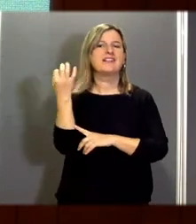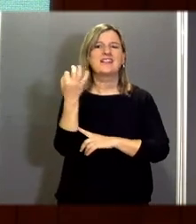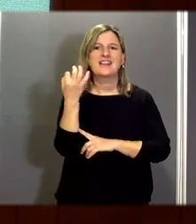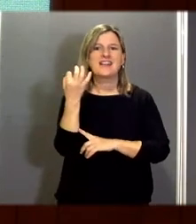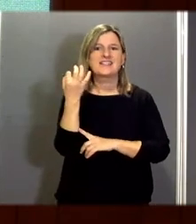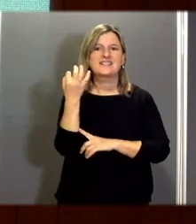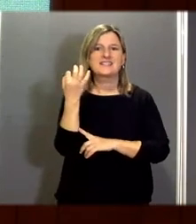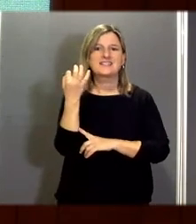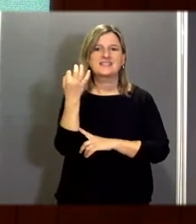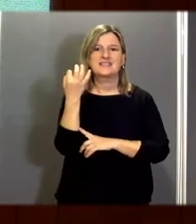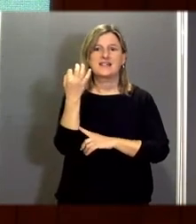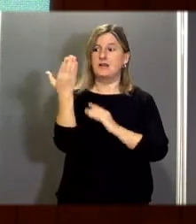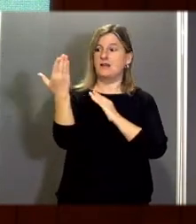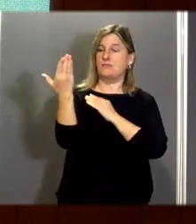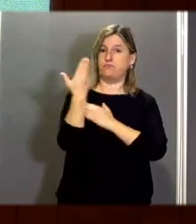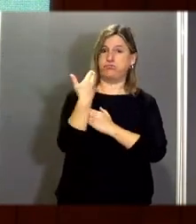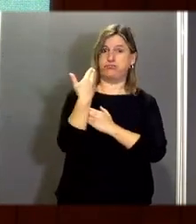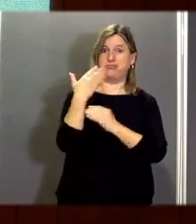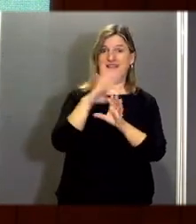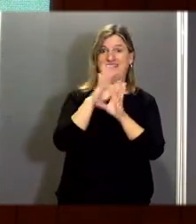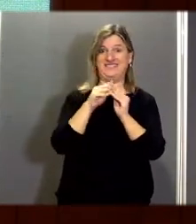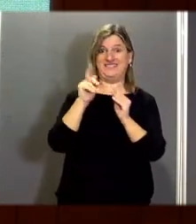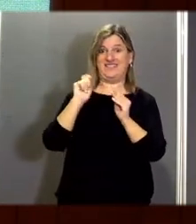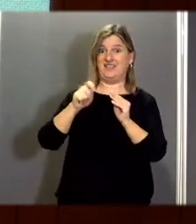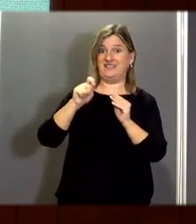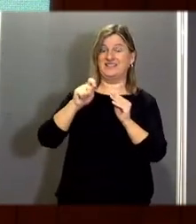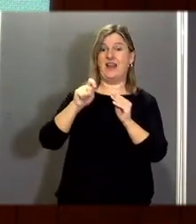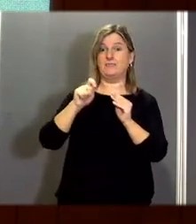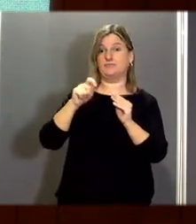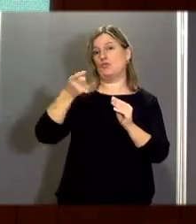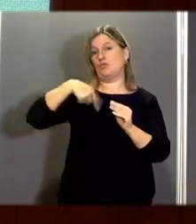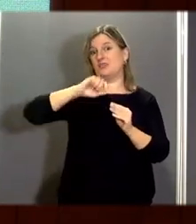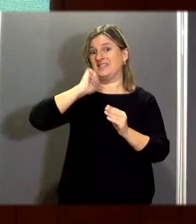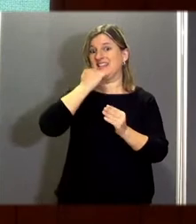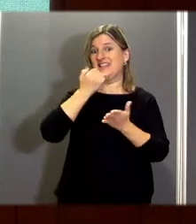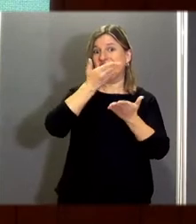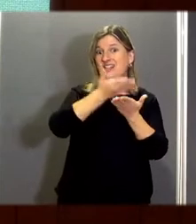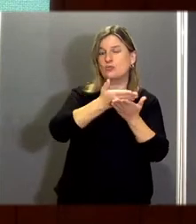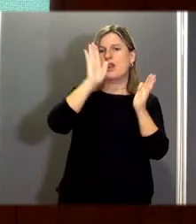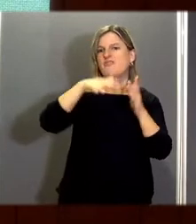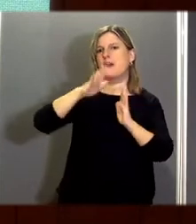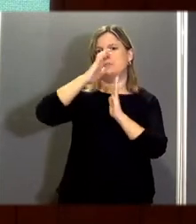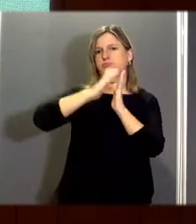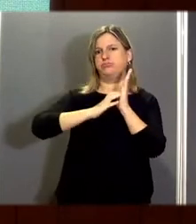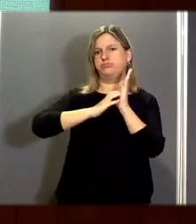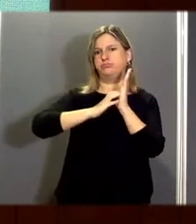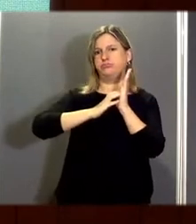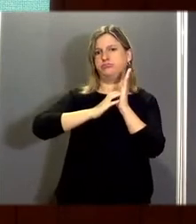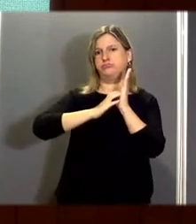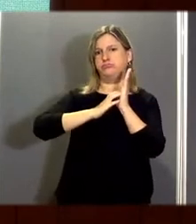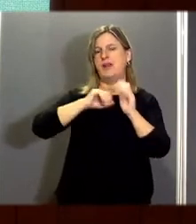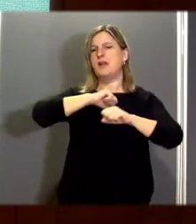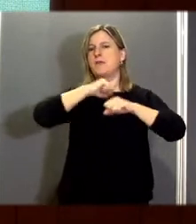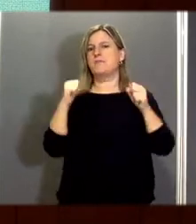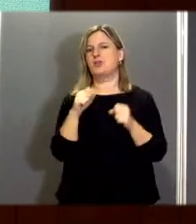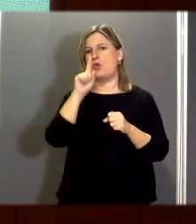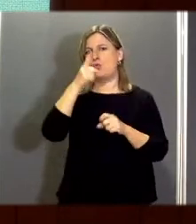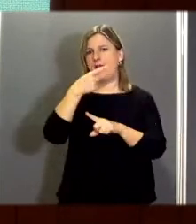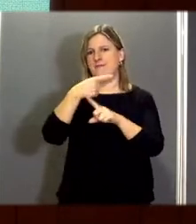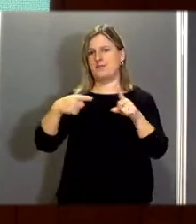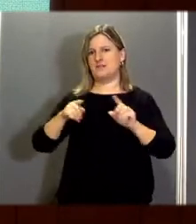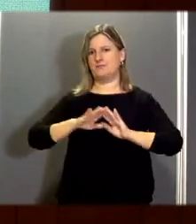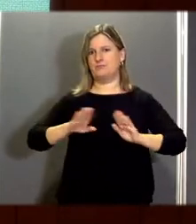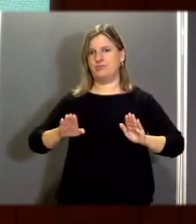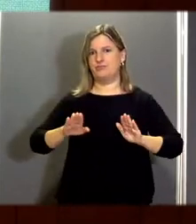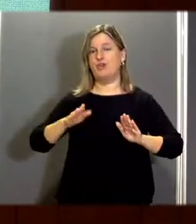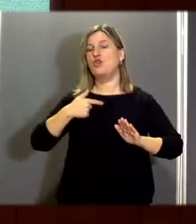es rebaixés la sentència mitjançant un recurs a 1 any i mig de presó, amb la qual cosa, en no tenir jo antecedents